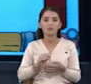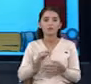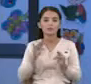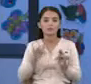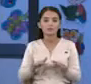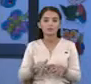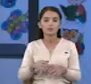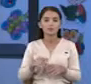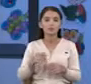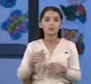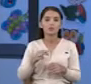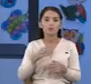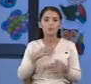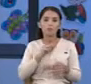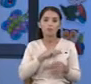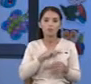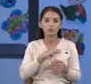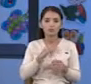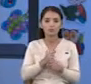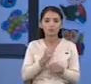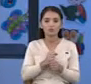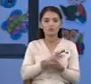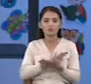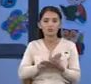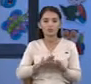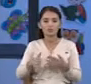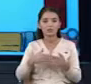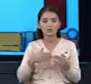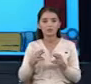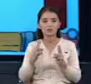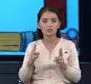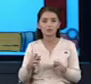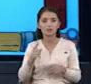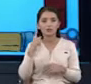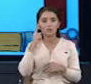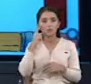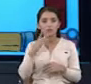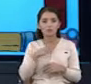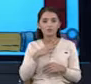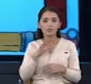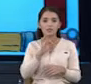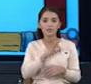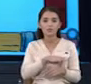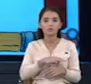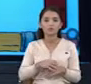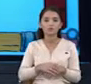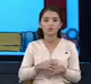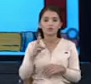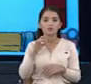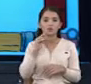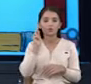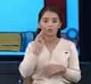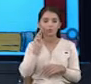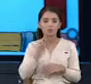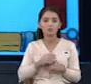дело. Потрут тряпицы, чиста страница. Подумали? Мы это используем